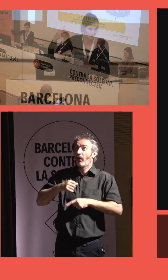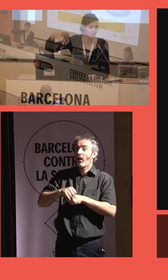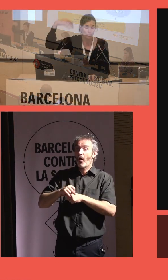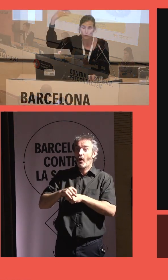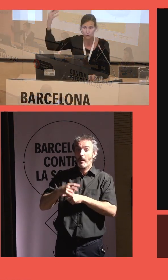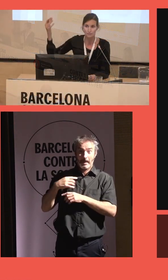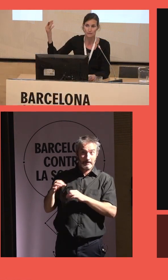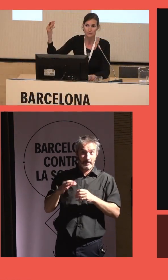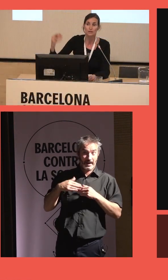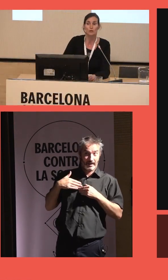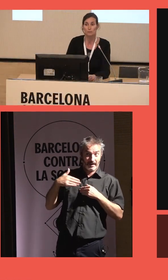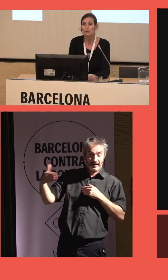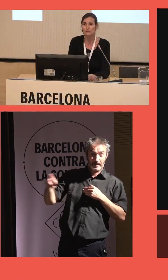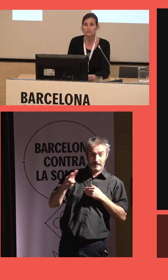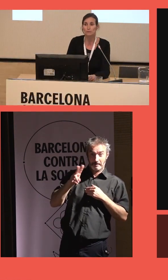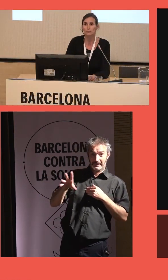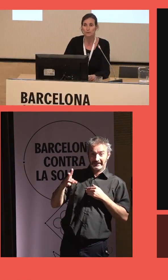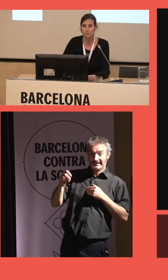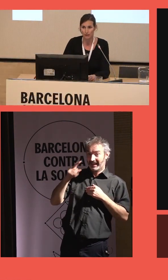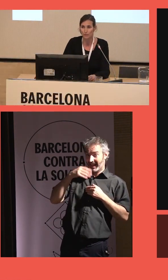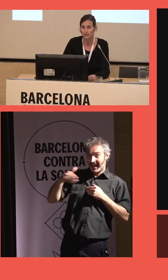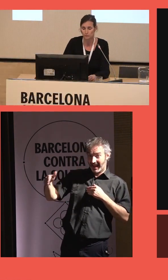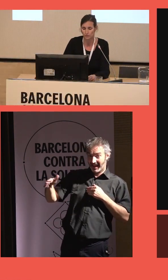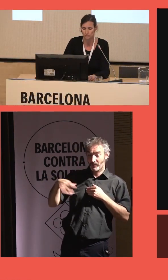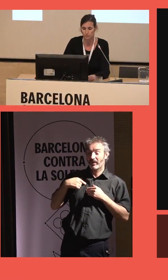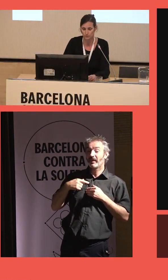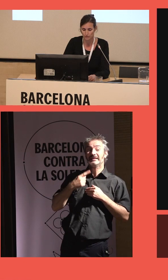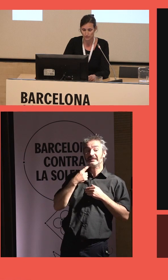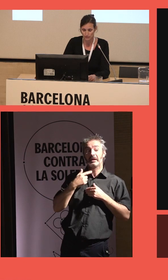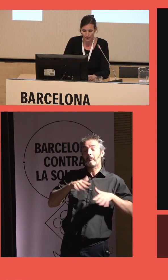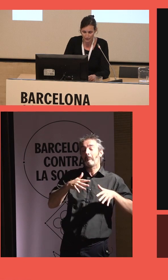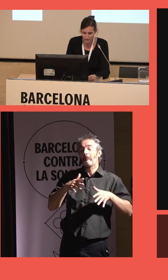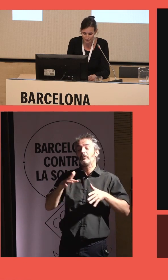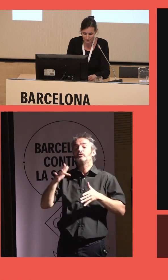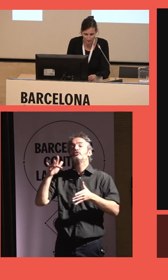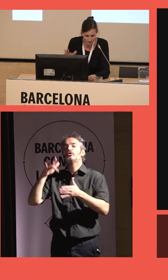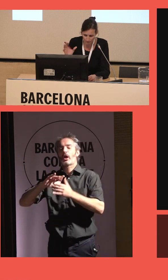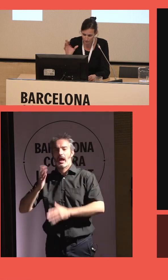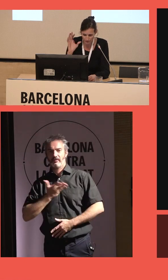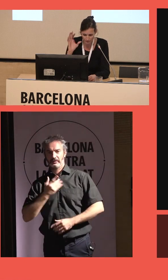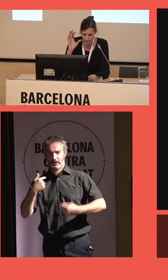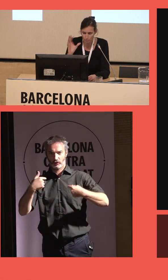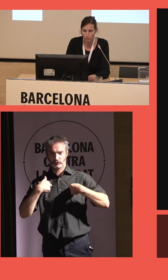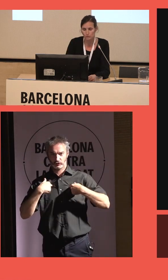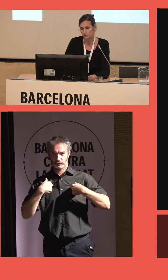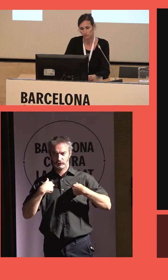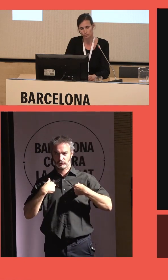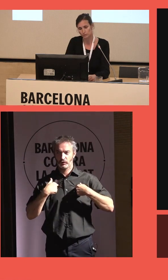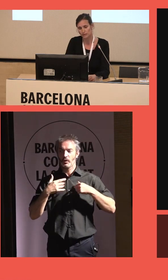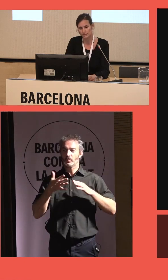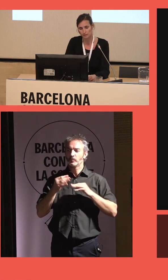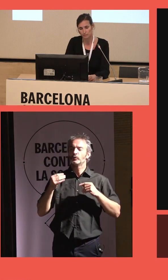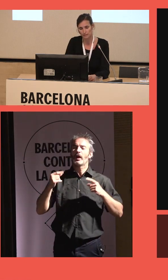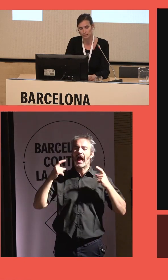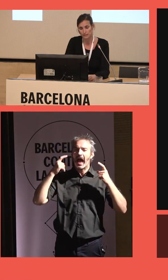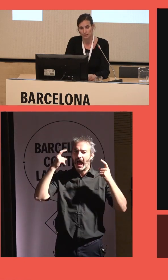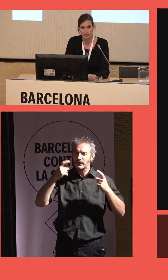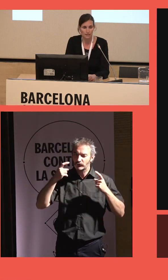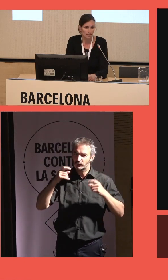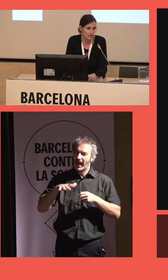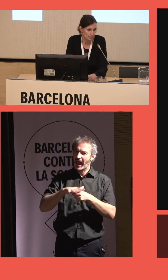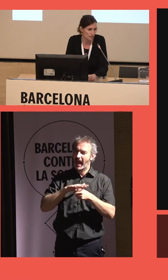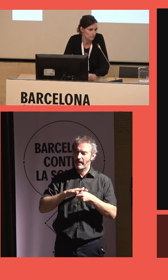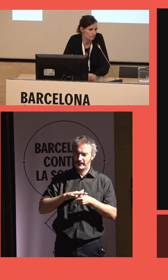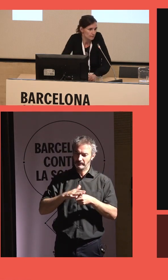25, 30 o 40 anys molt fàcilment podem caure en la solitud en aquest sentit abans havíem d'adreçar molts esforços en aquest àmbit